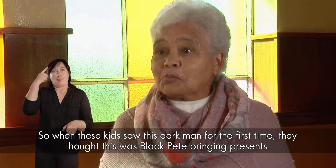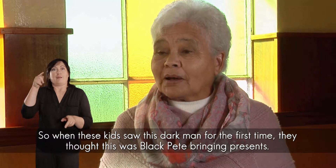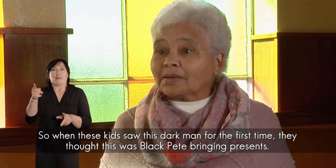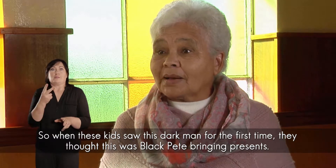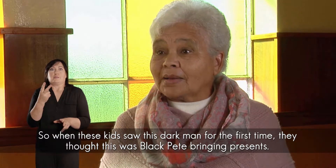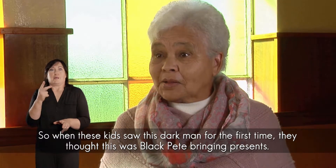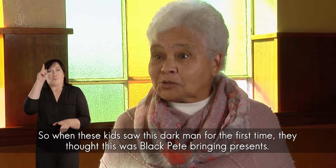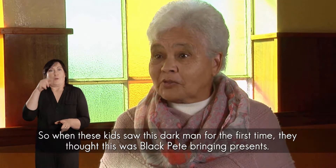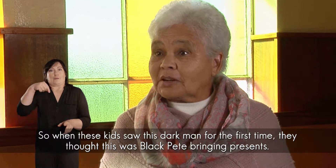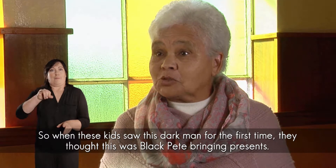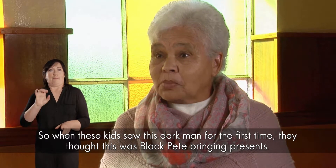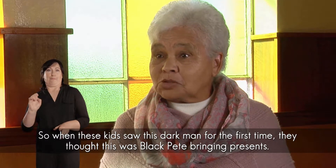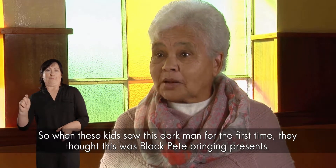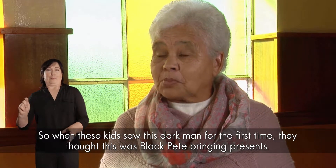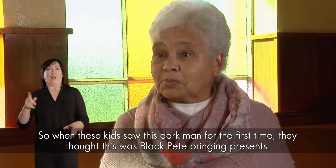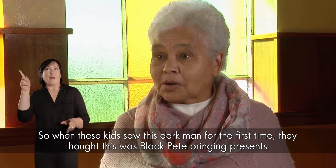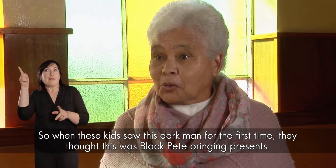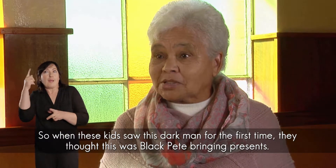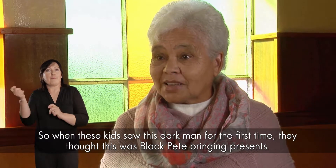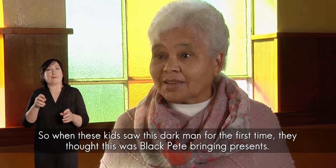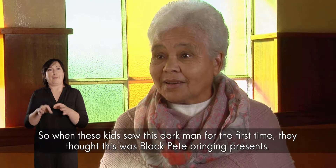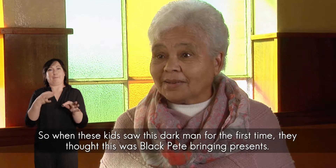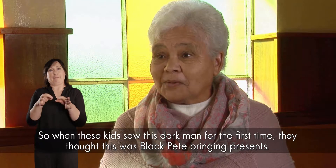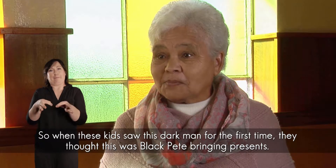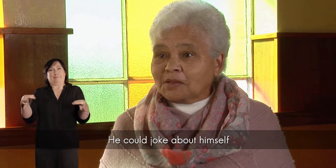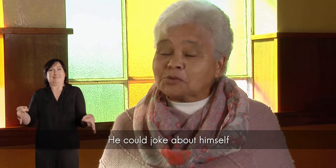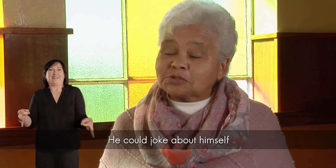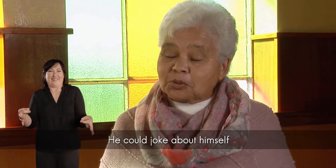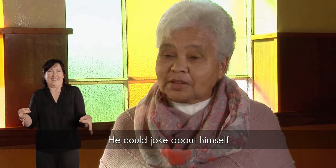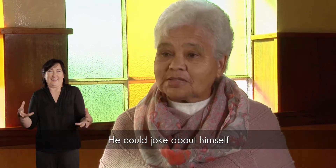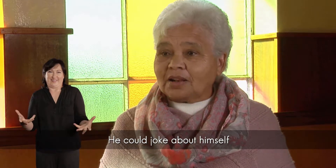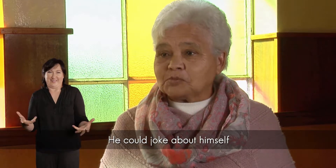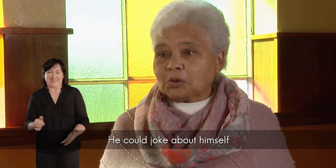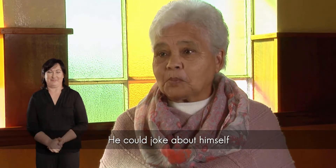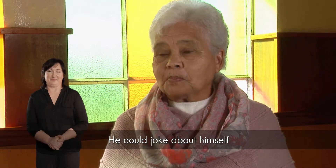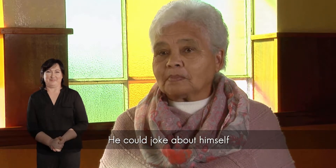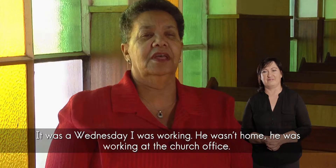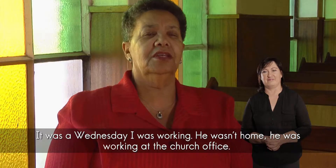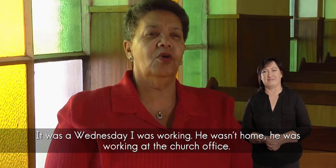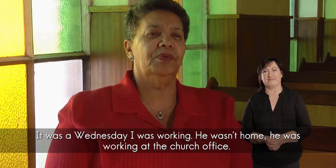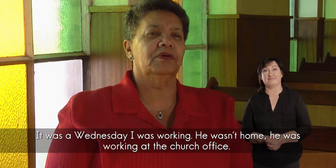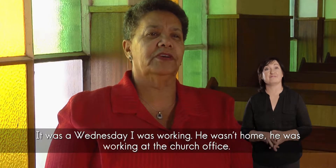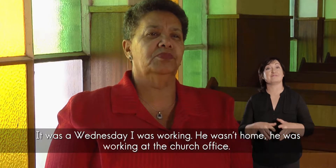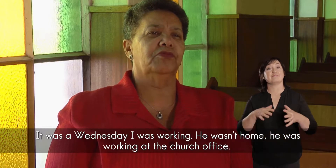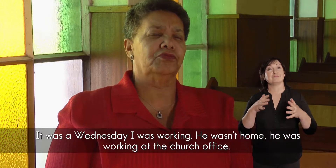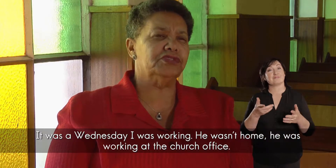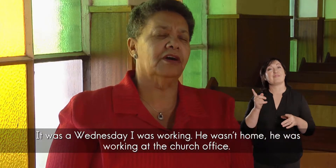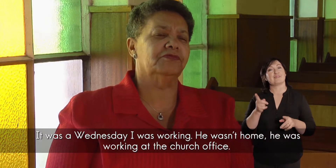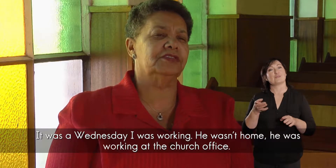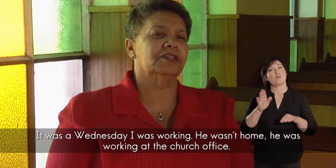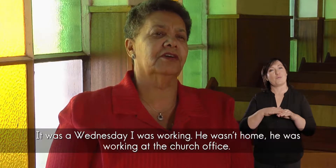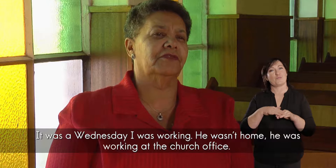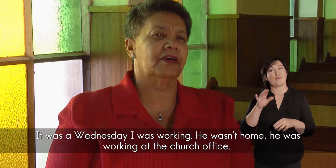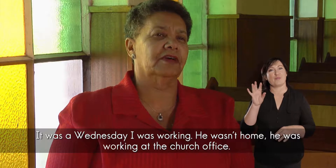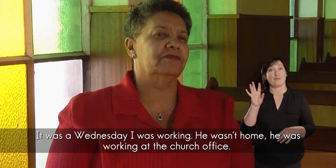en toe begin gul hulle so, want hulle is nou bly Swarte Piet, bring nou geskenke, hulle spot hy self met hom. En hier op, was op een woensdag